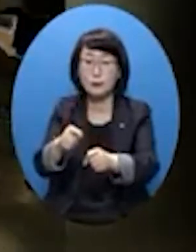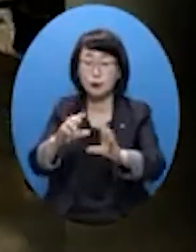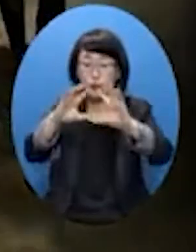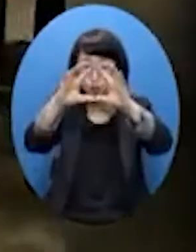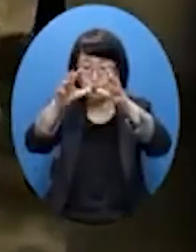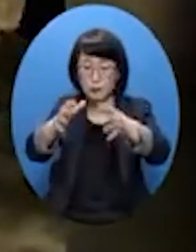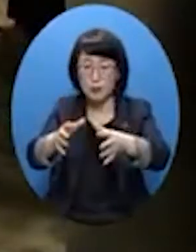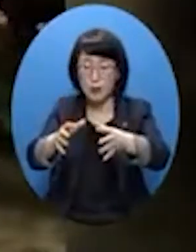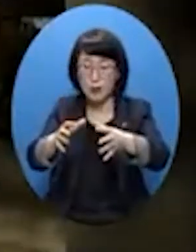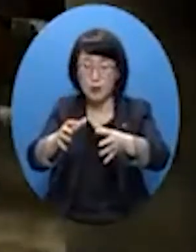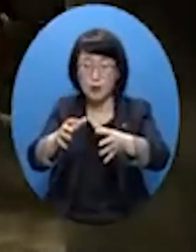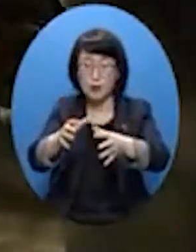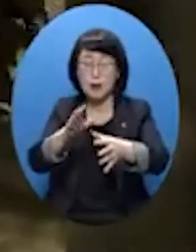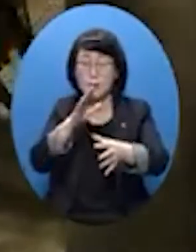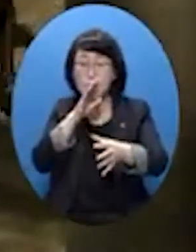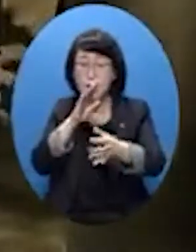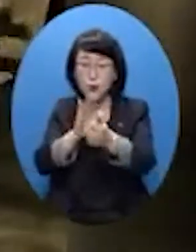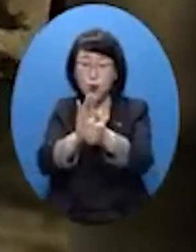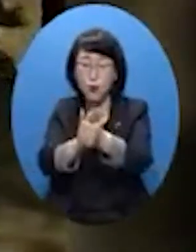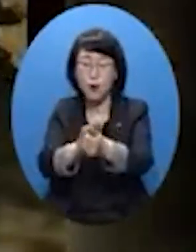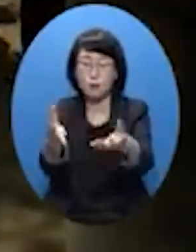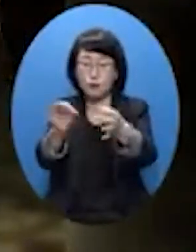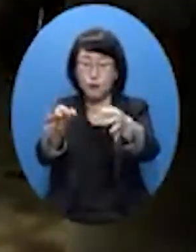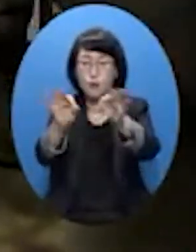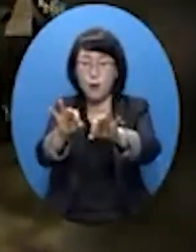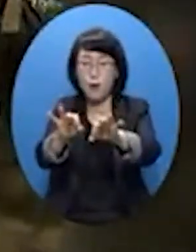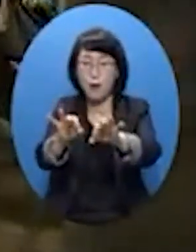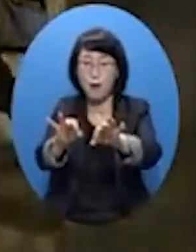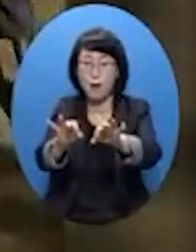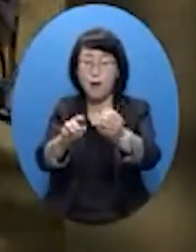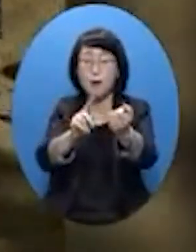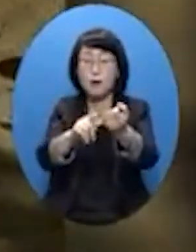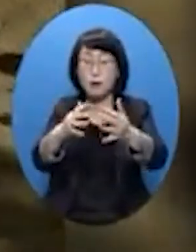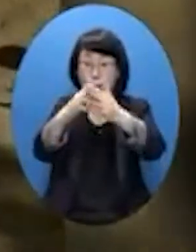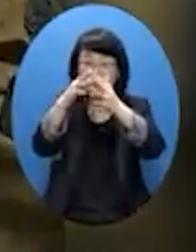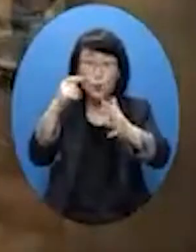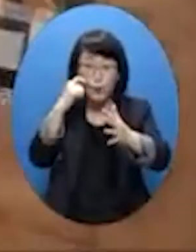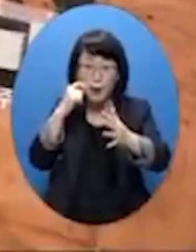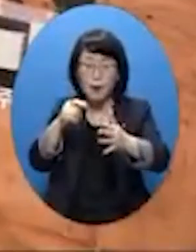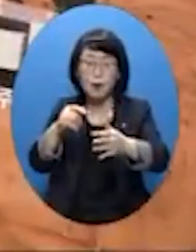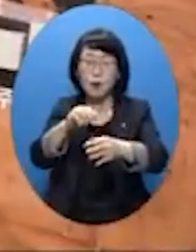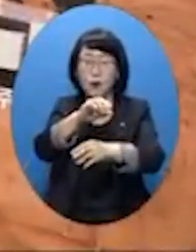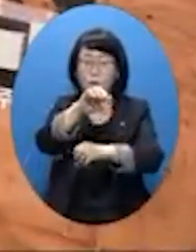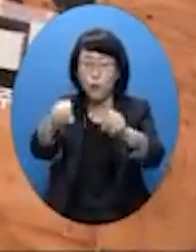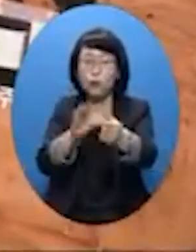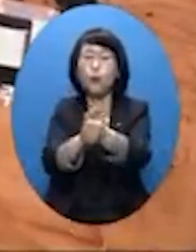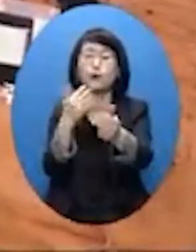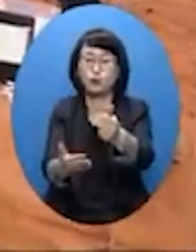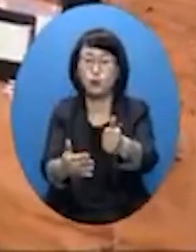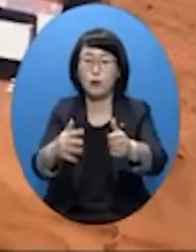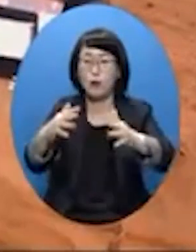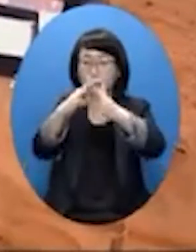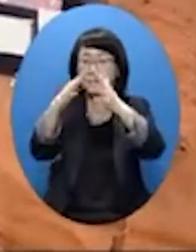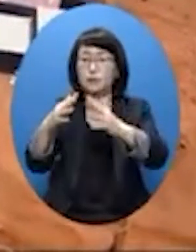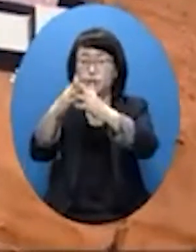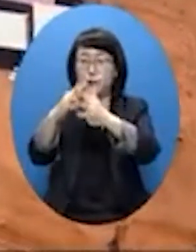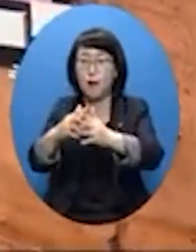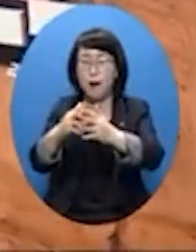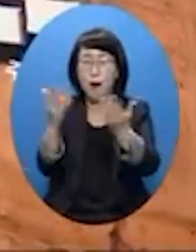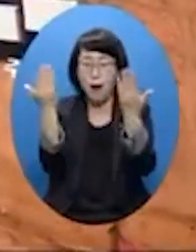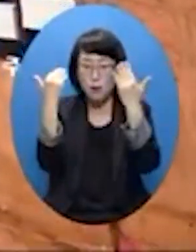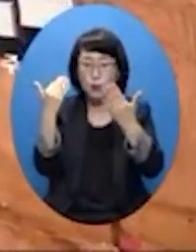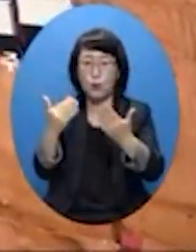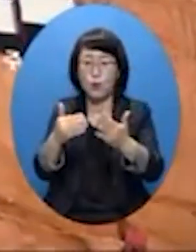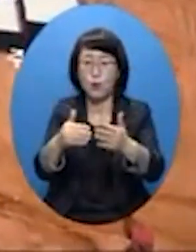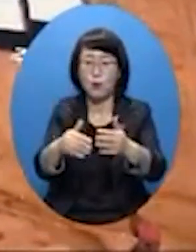프리 건물 8개동 의 교실 기숙사 과학 길도 수리 다목적실 교사 숙소에서 를 갖춘 이 병에 공부하게